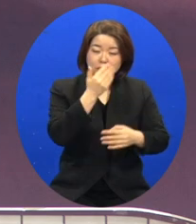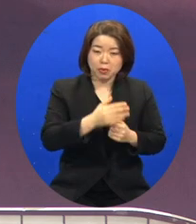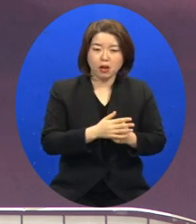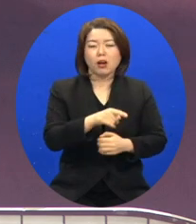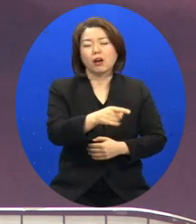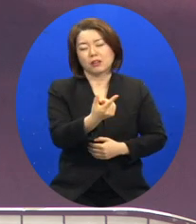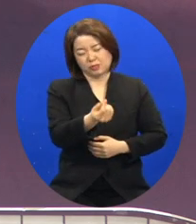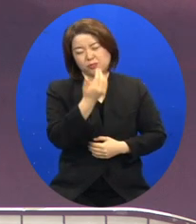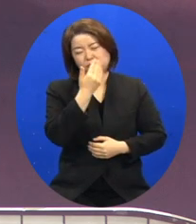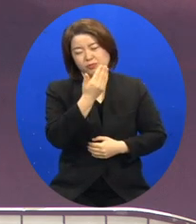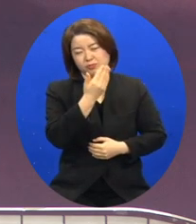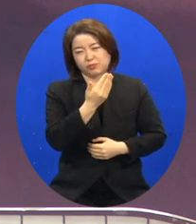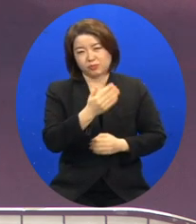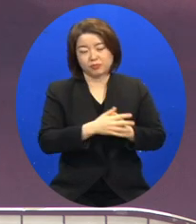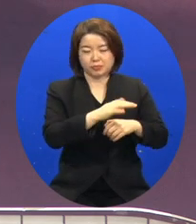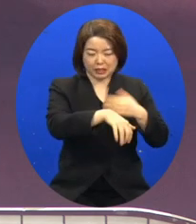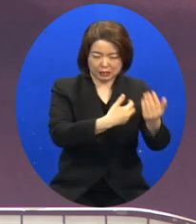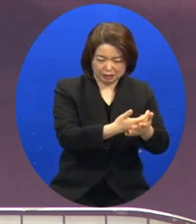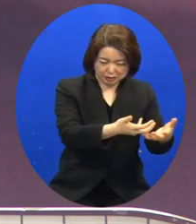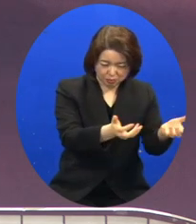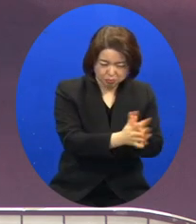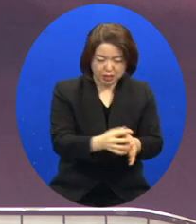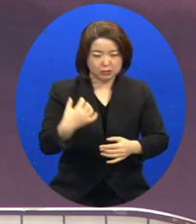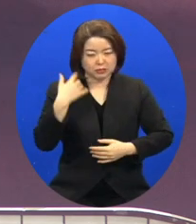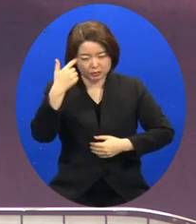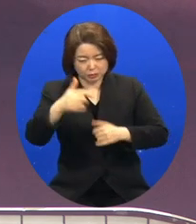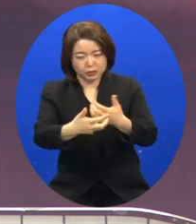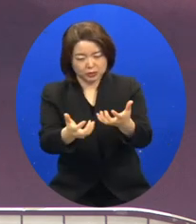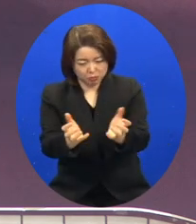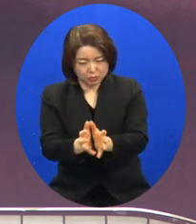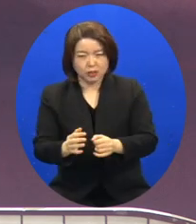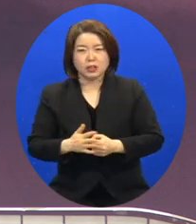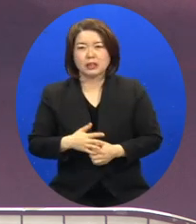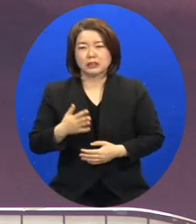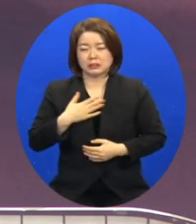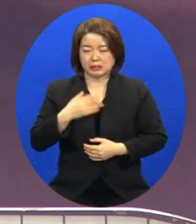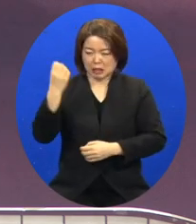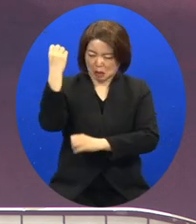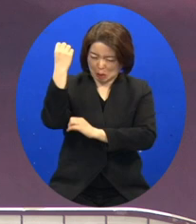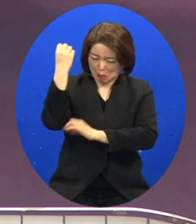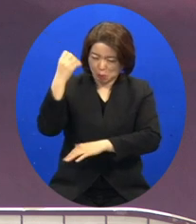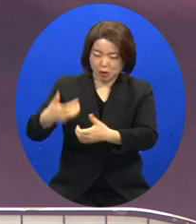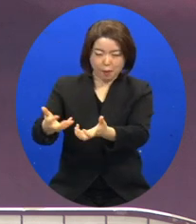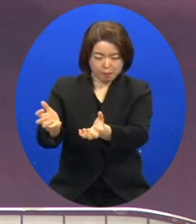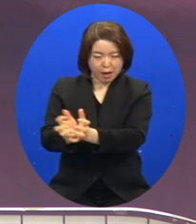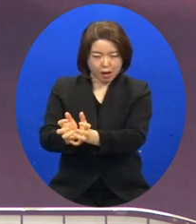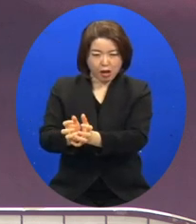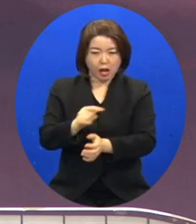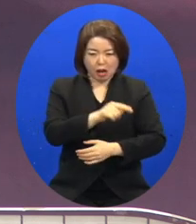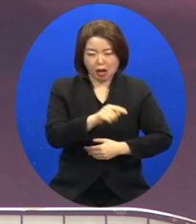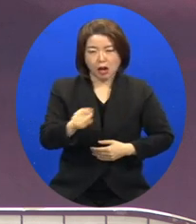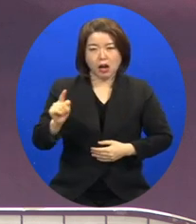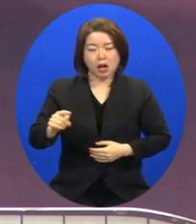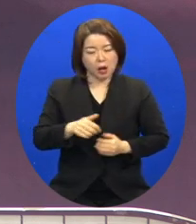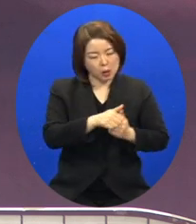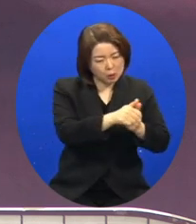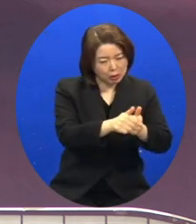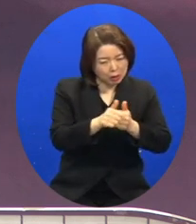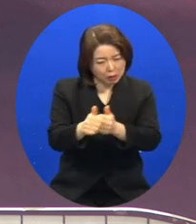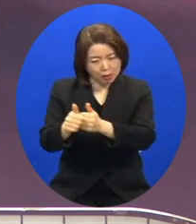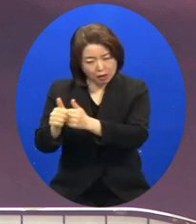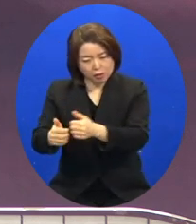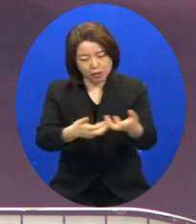있지 아 개척 파도 있고 담임목사 파드 생기고 하나를 원조 파야 뭐 이런 부류가